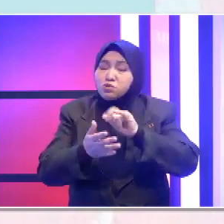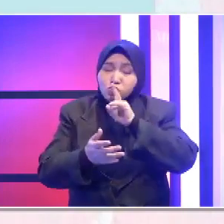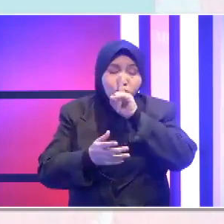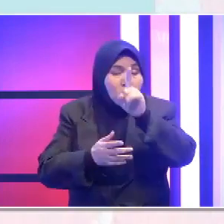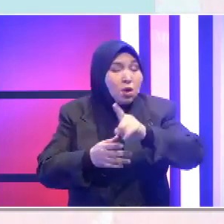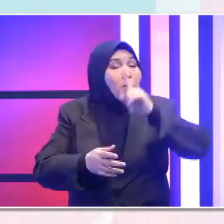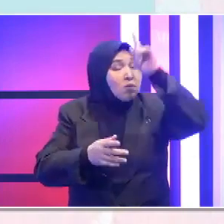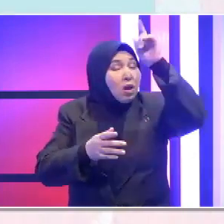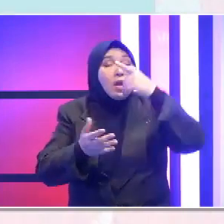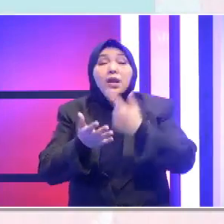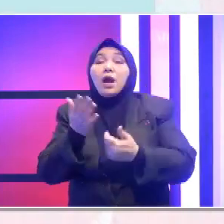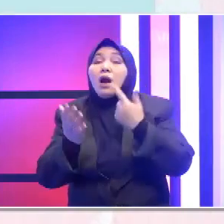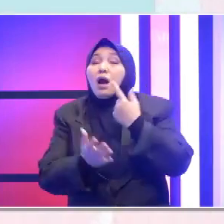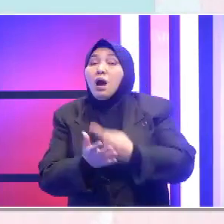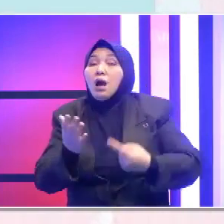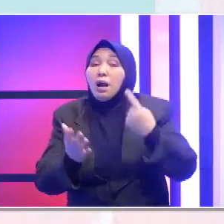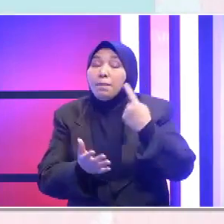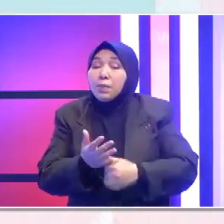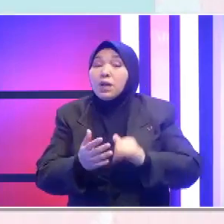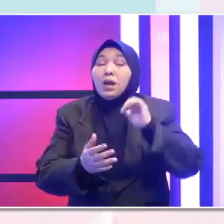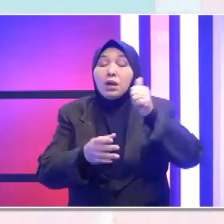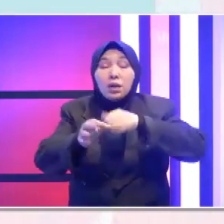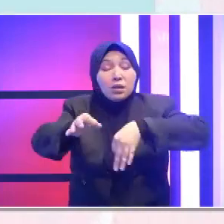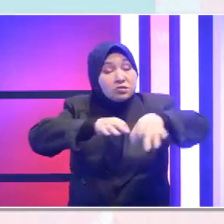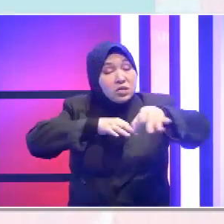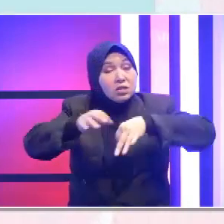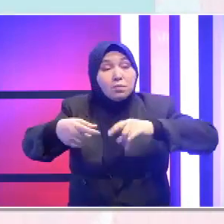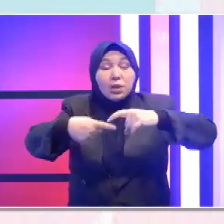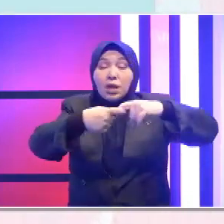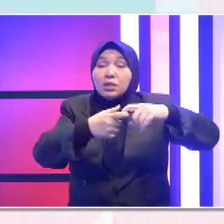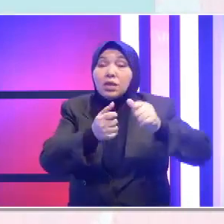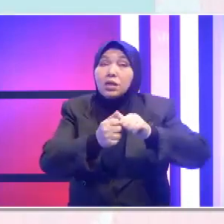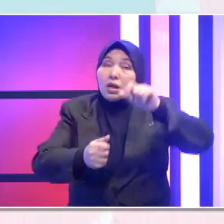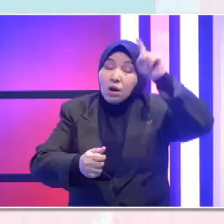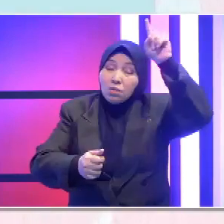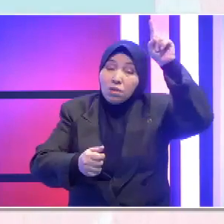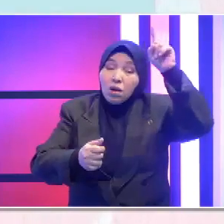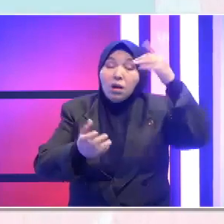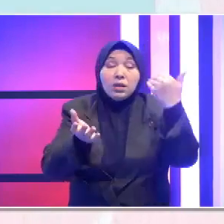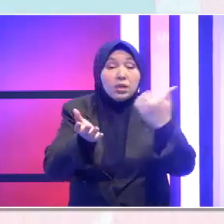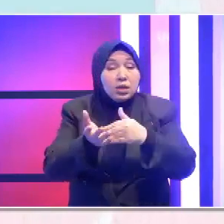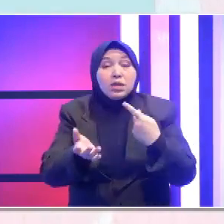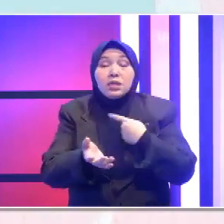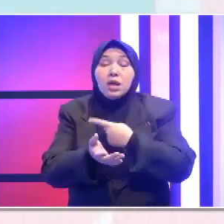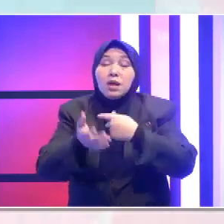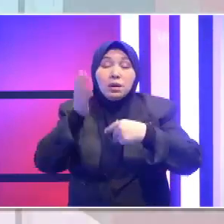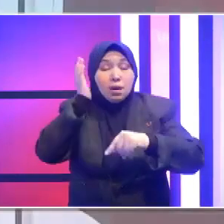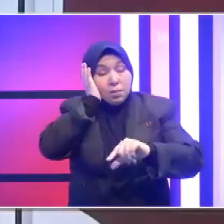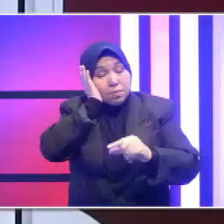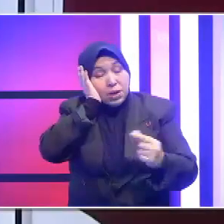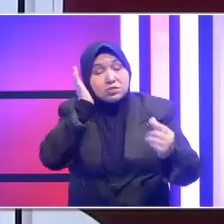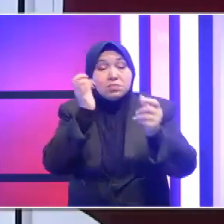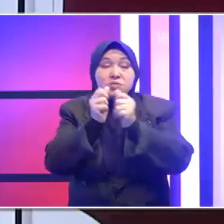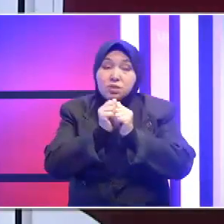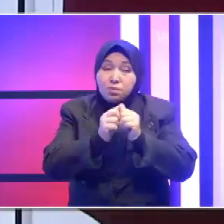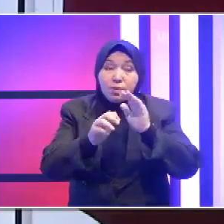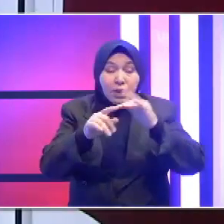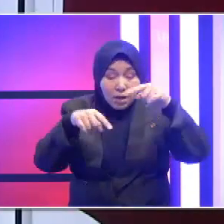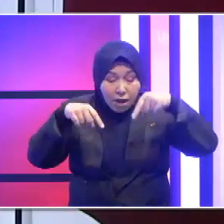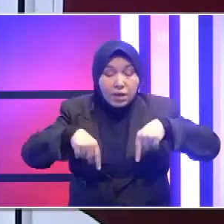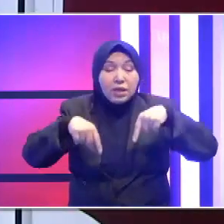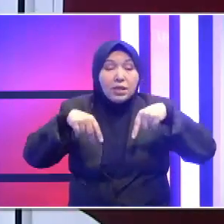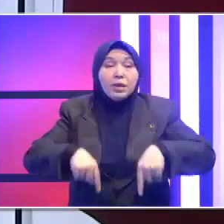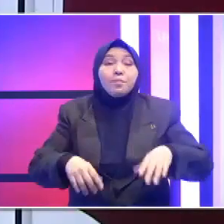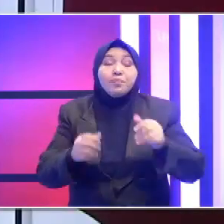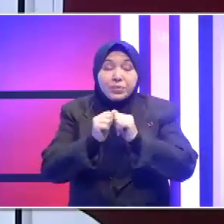apakah yang akan dijelaskan berkaitan dengan Allah ini sekali lagi kita akan membaca bersama-sama pada pada